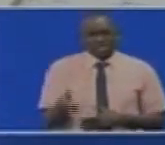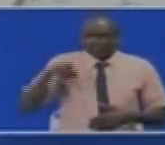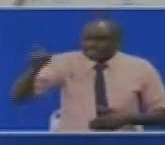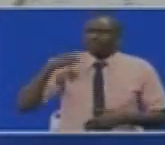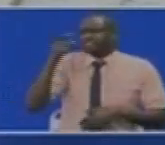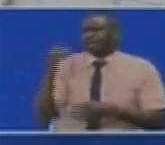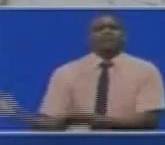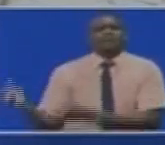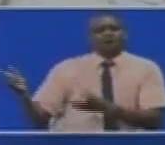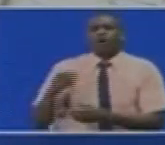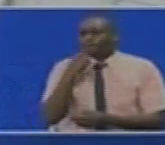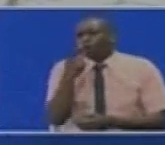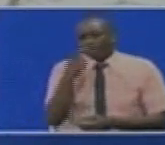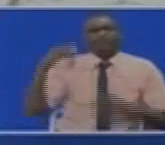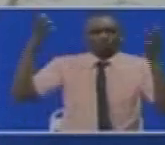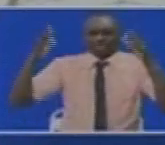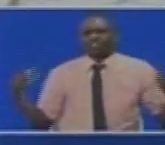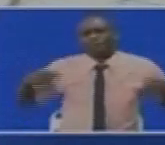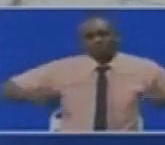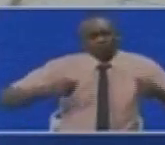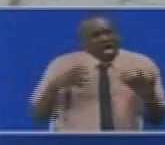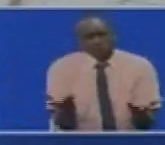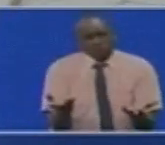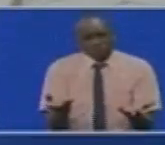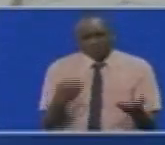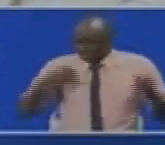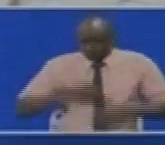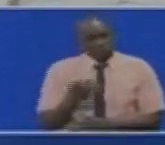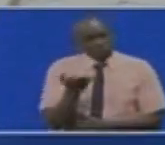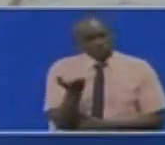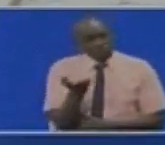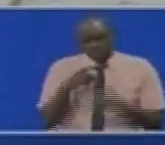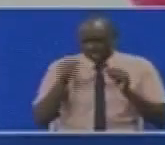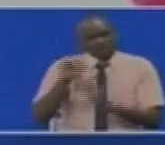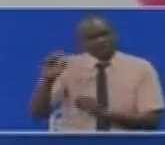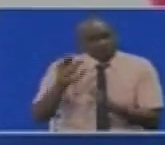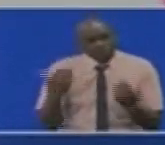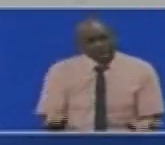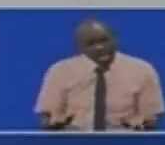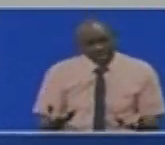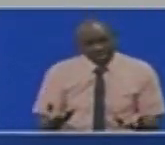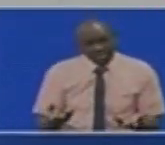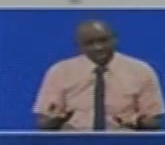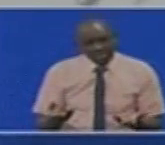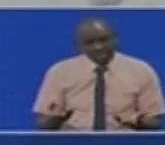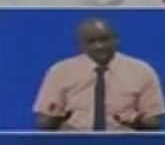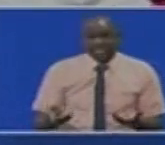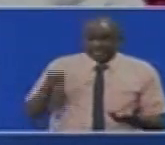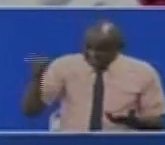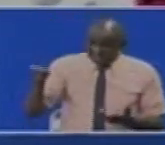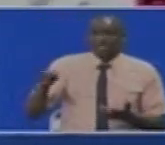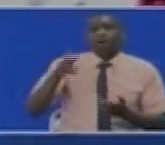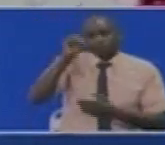aliokota Moi kwa kijagani. Tunashangaa kwa hiyo luka kwamba General